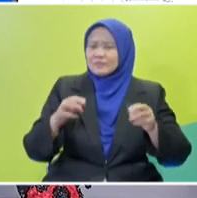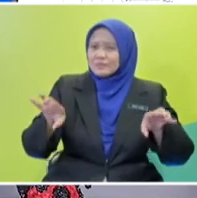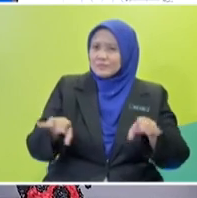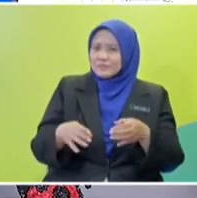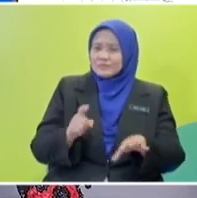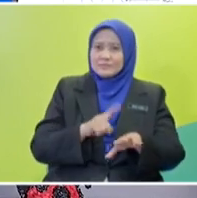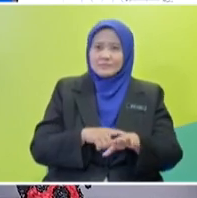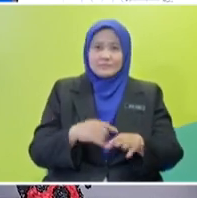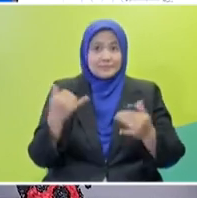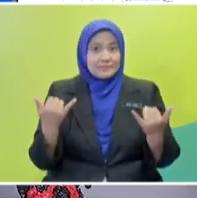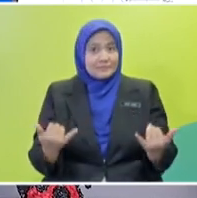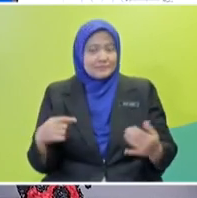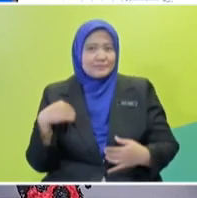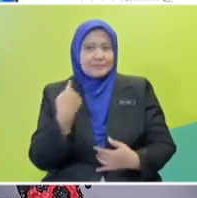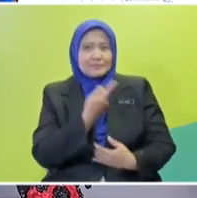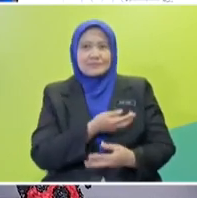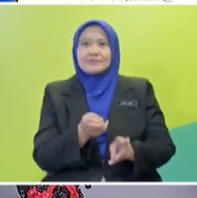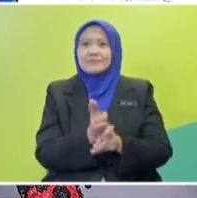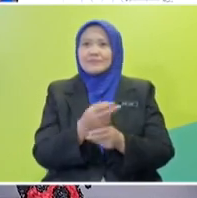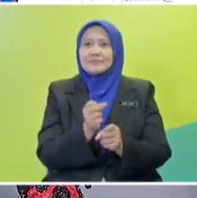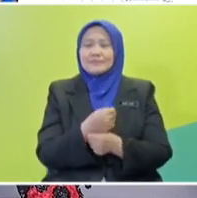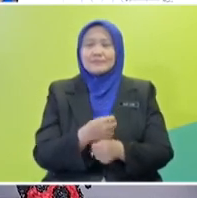punya mata pelajaran berikut